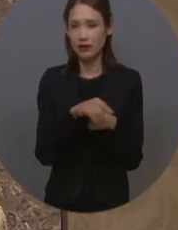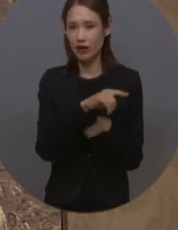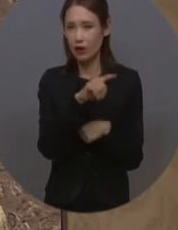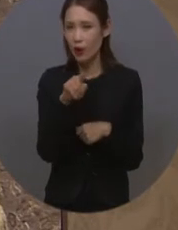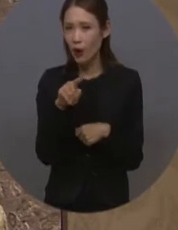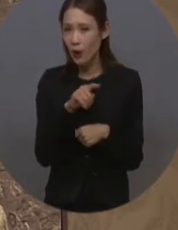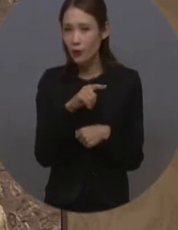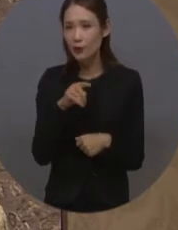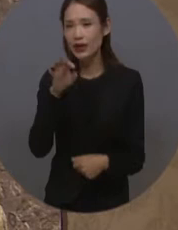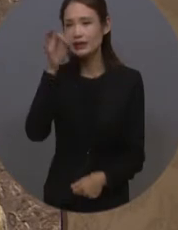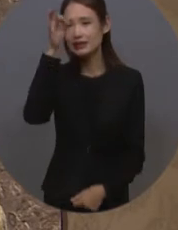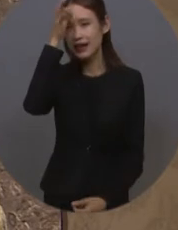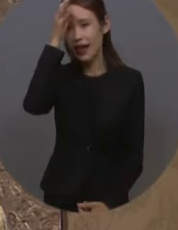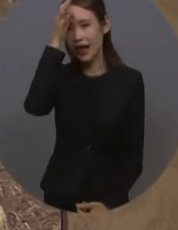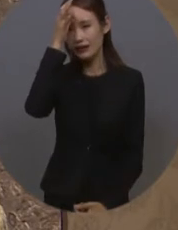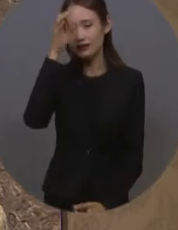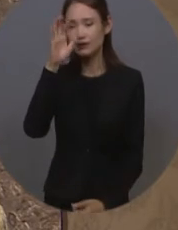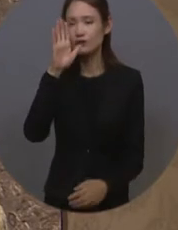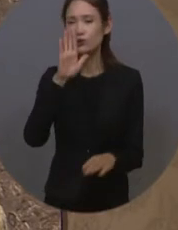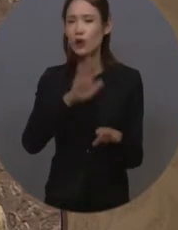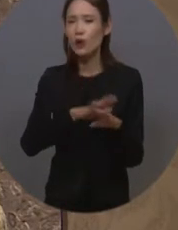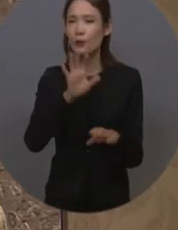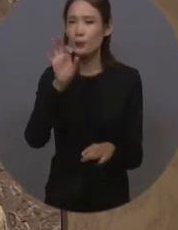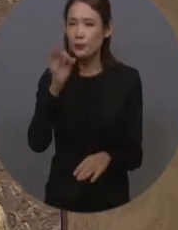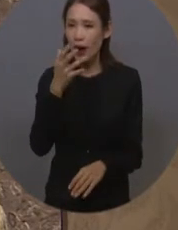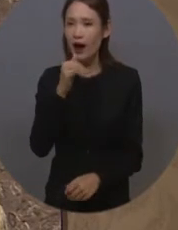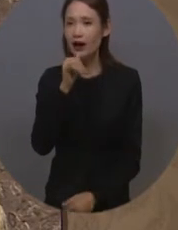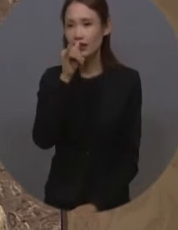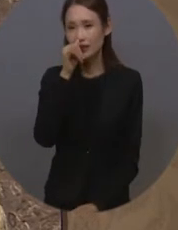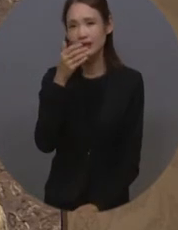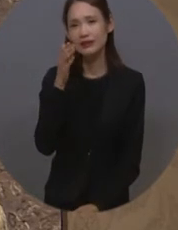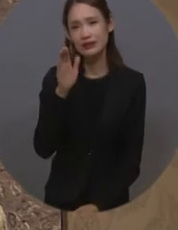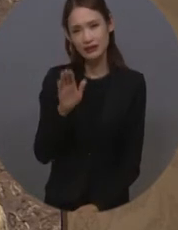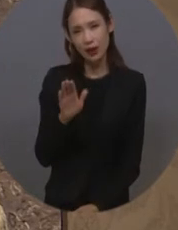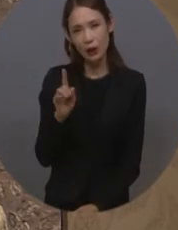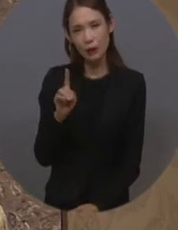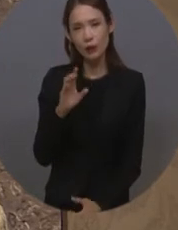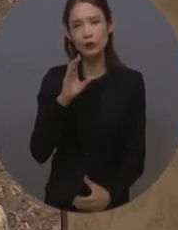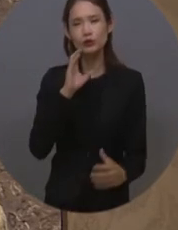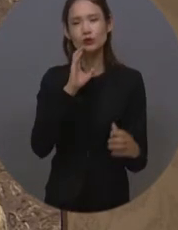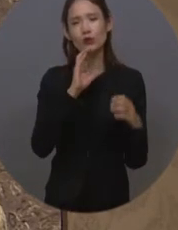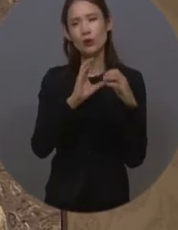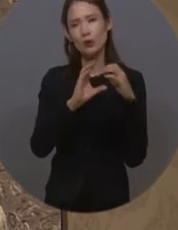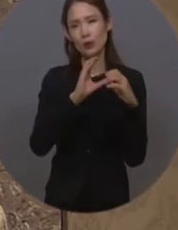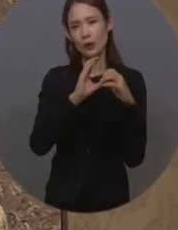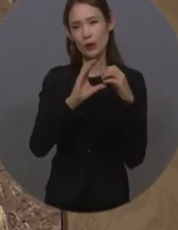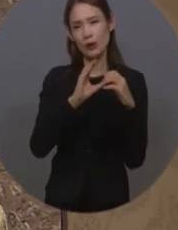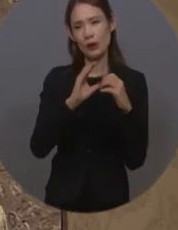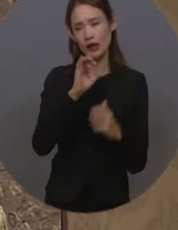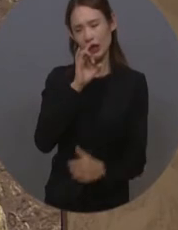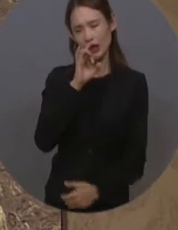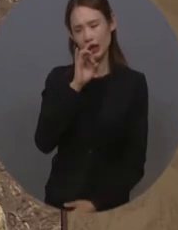재능과 또 충분한 솜씨가 있음에도 소통이 안 된다는 이유 때문에